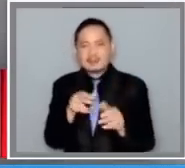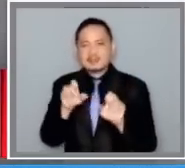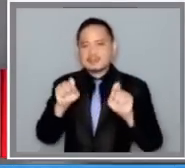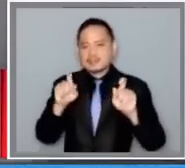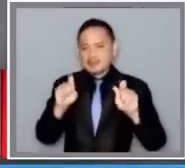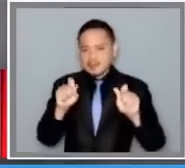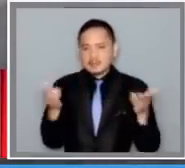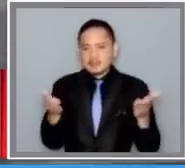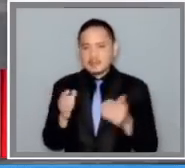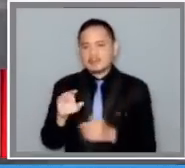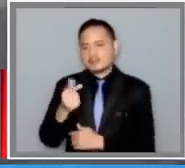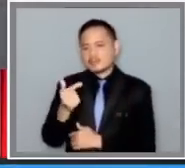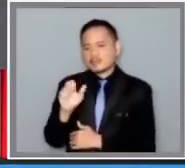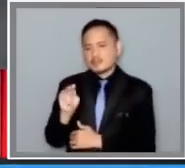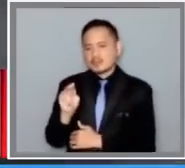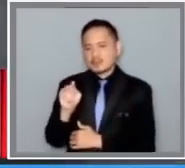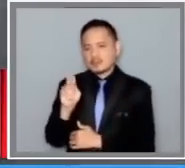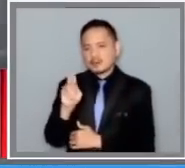ba?